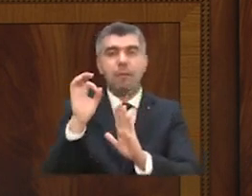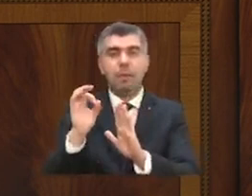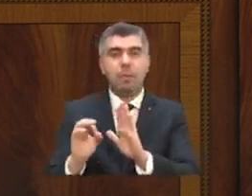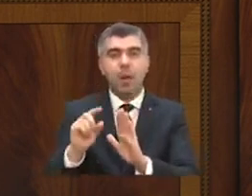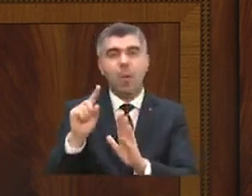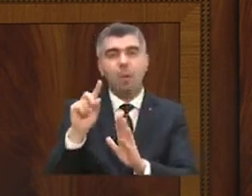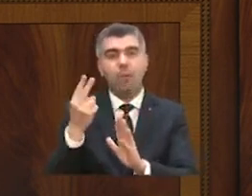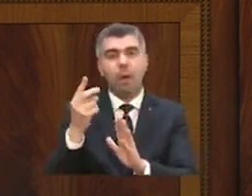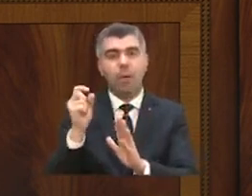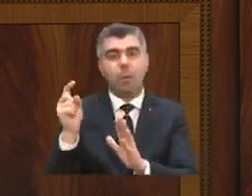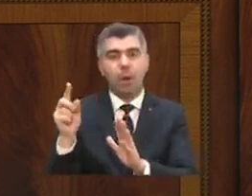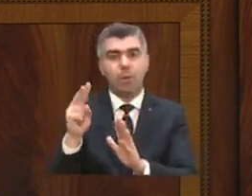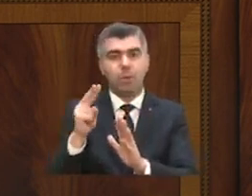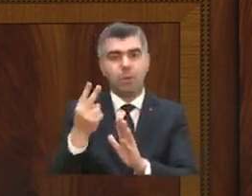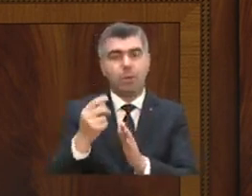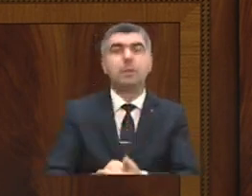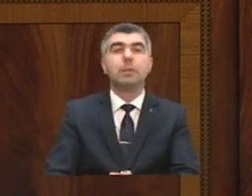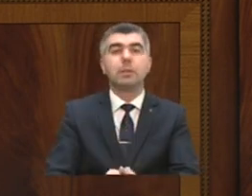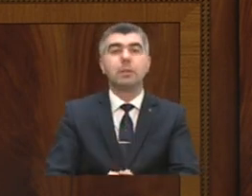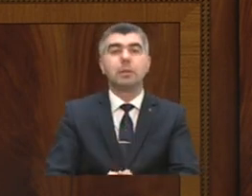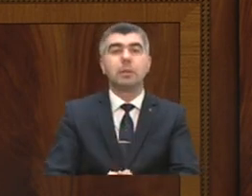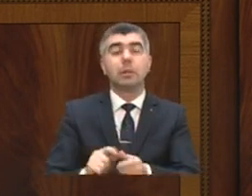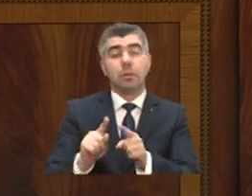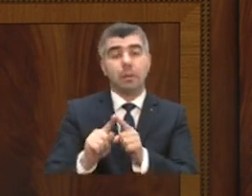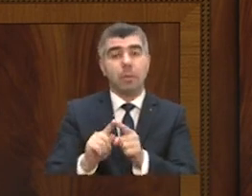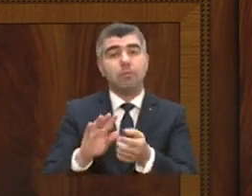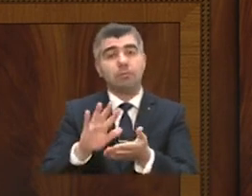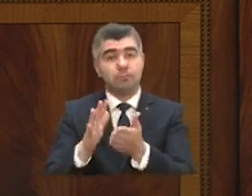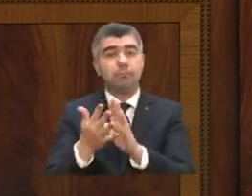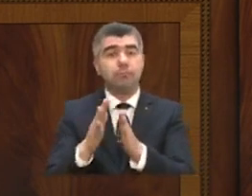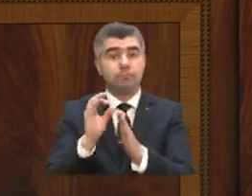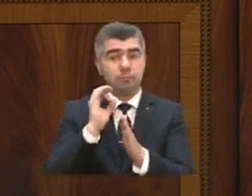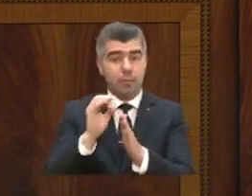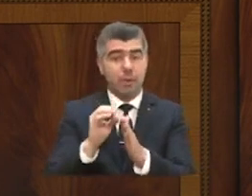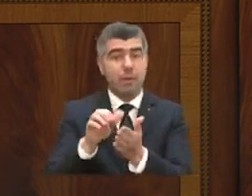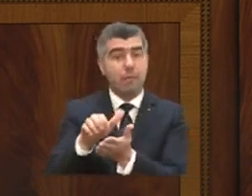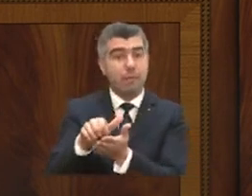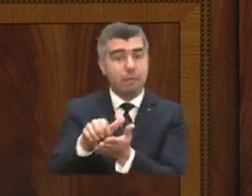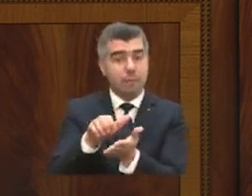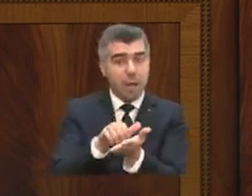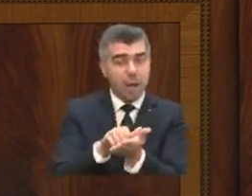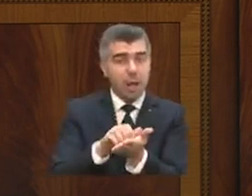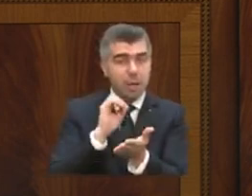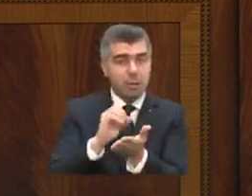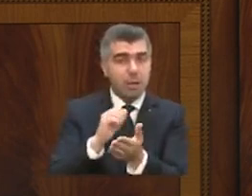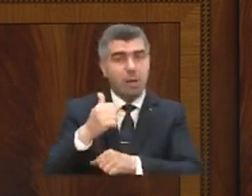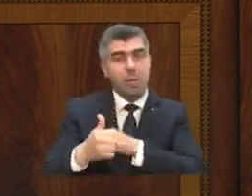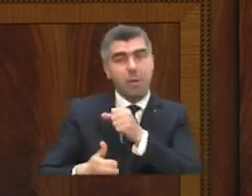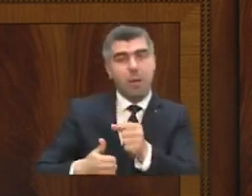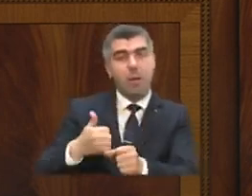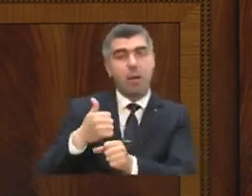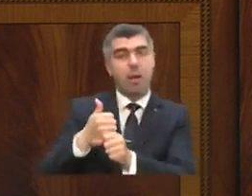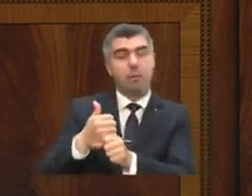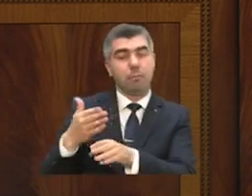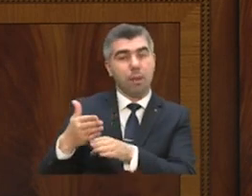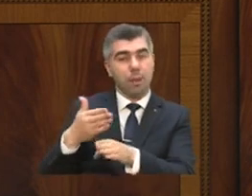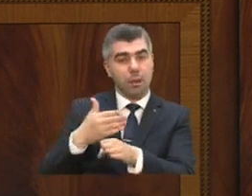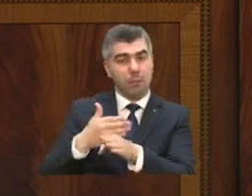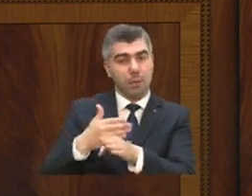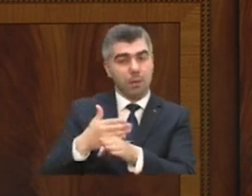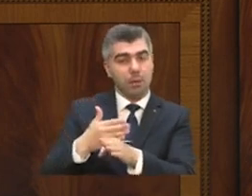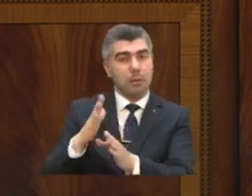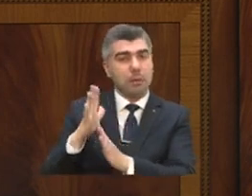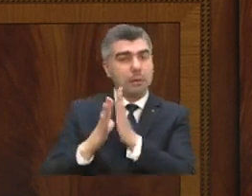2021، ارتباطاً بالأداء الاستثنائي للقطاع الفلاحي خلال السنة الماضية وارتفاع القيمة